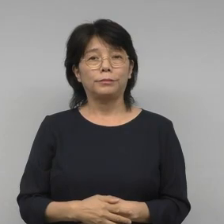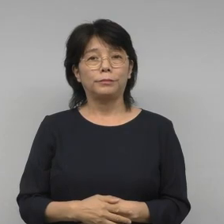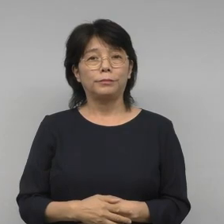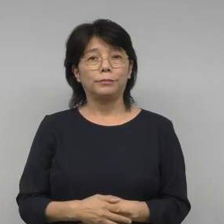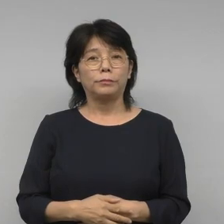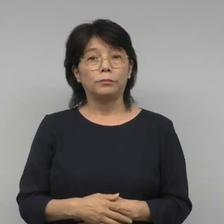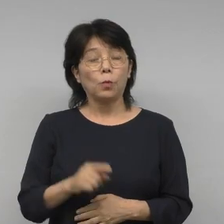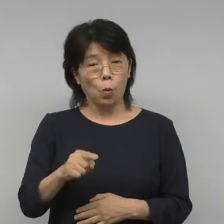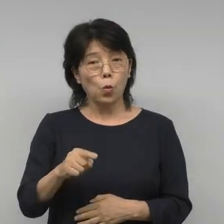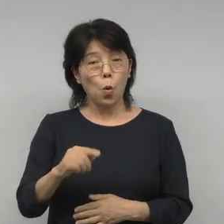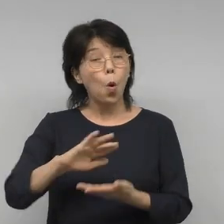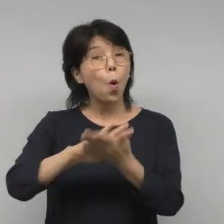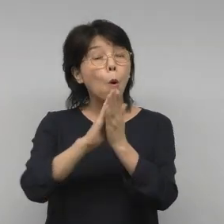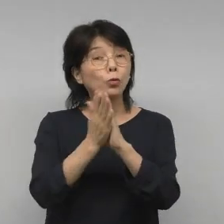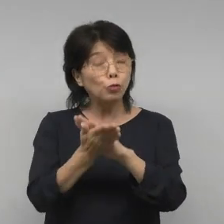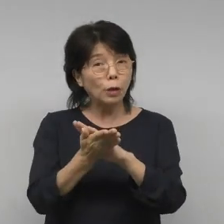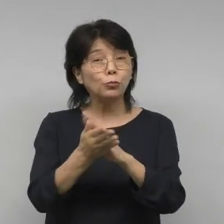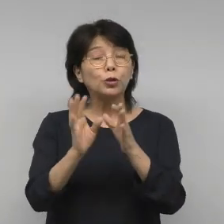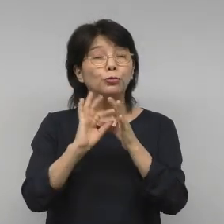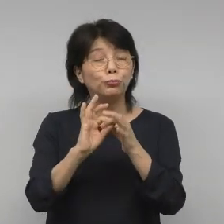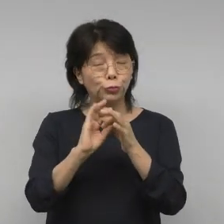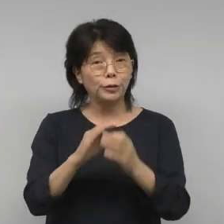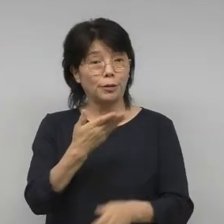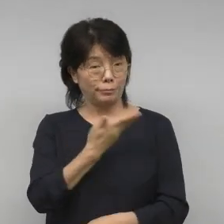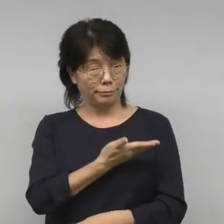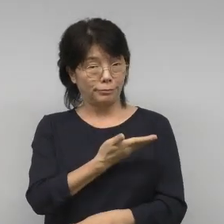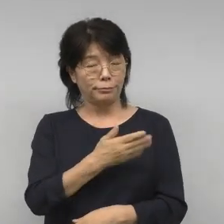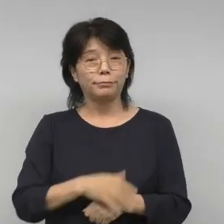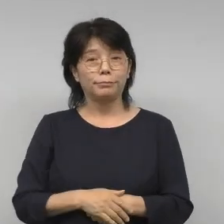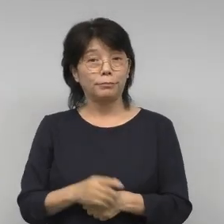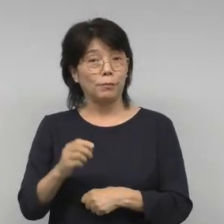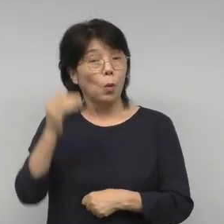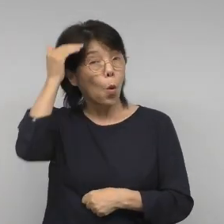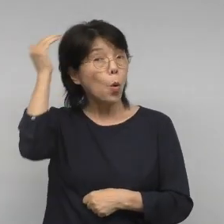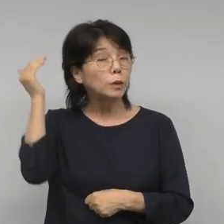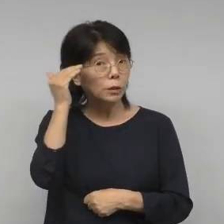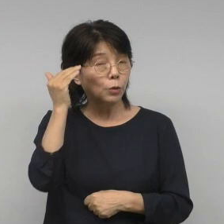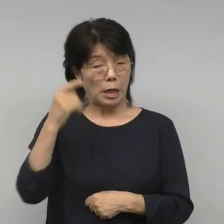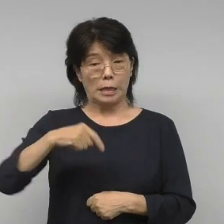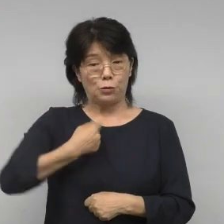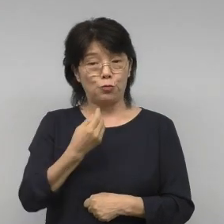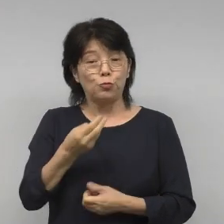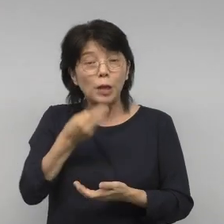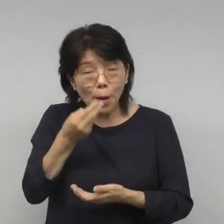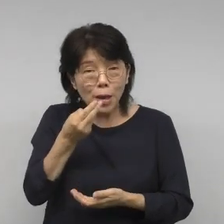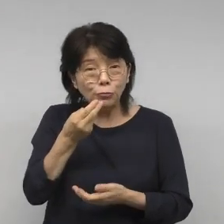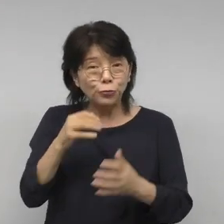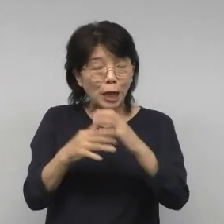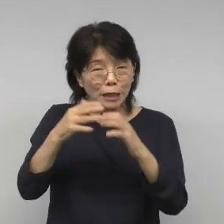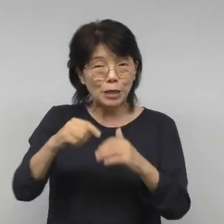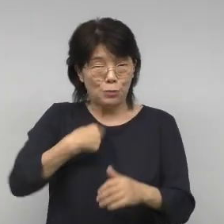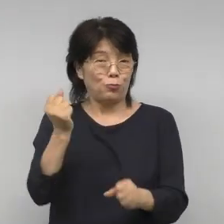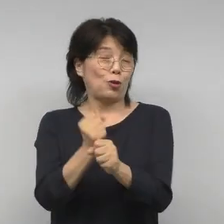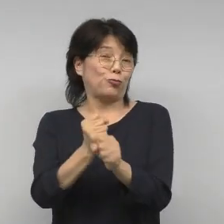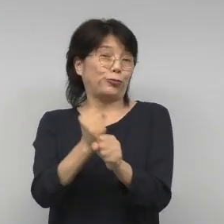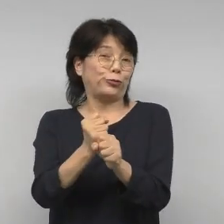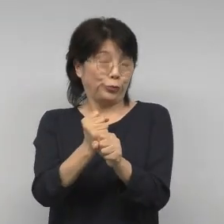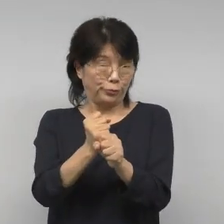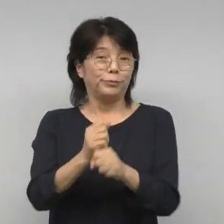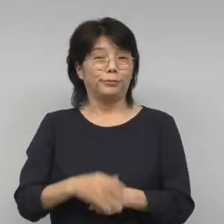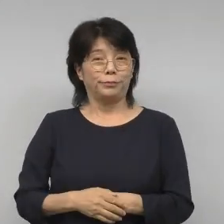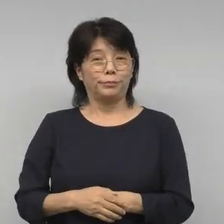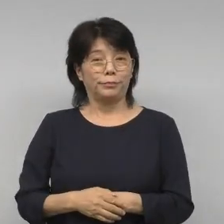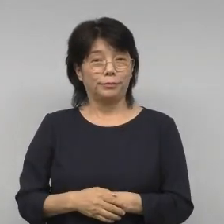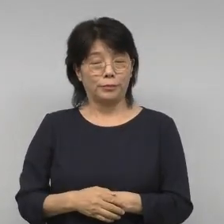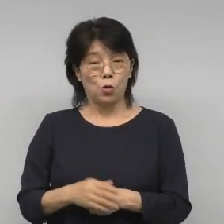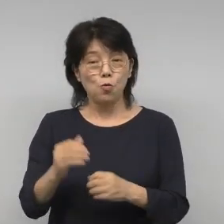この農業クラブにつきましては、まあ、コンセプト的には自分で食べる野菜は自分で作るということでありまして、まあ、野